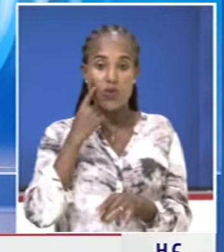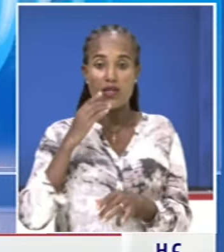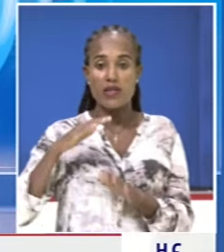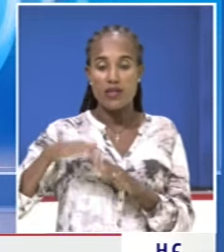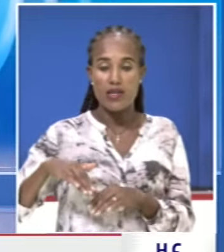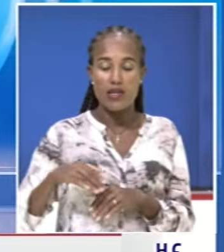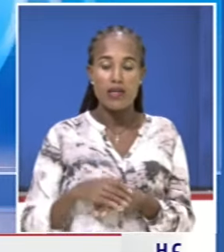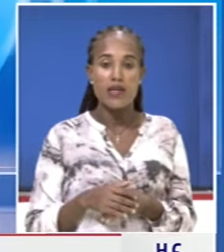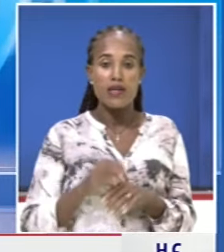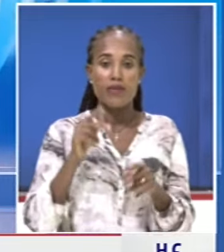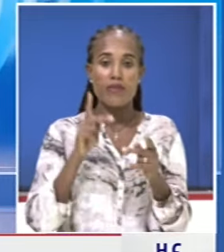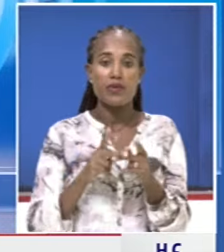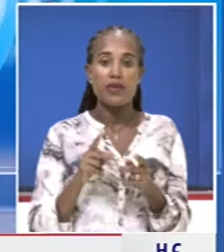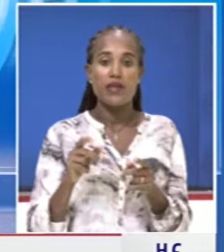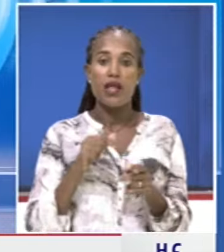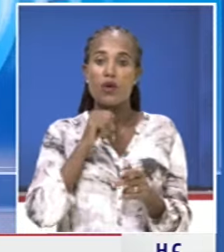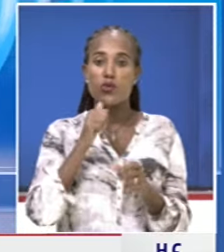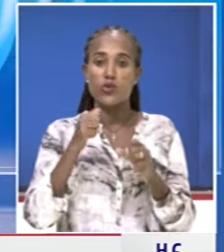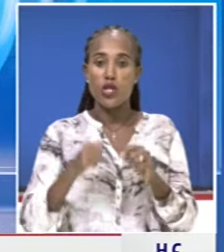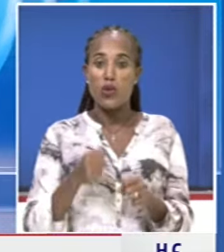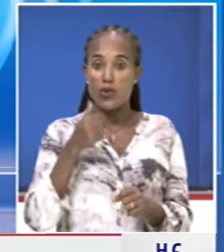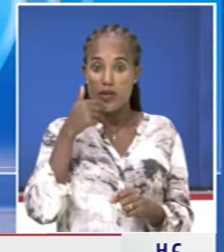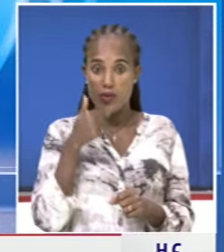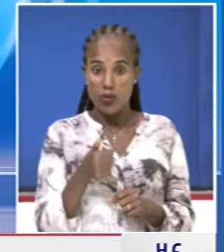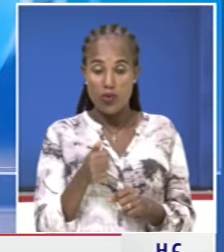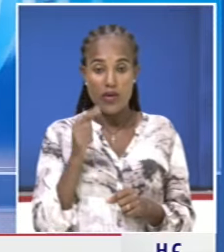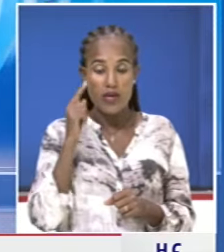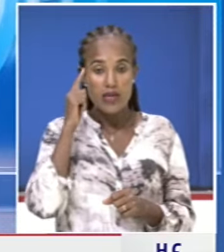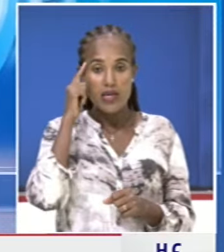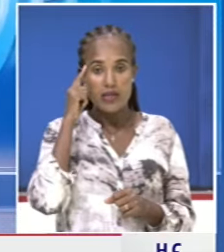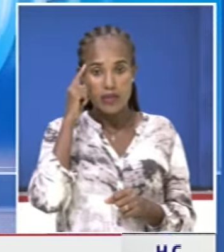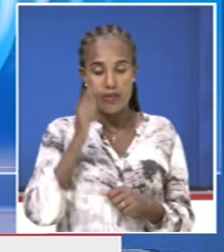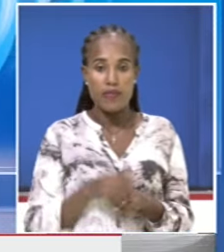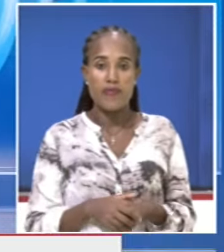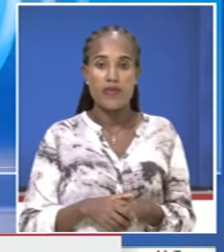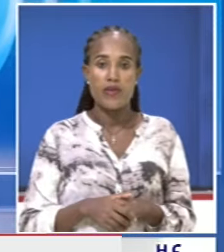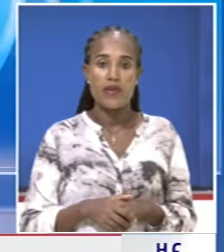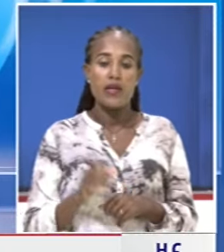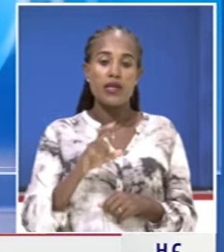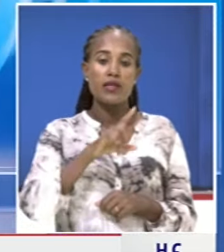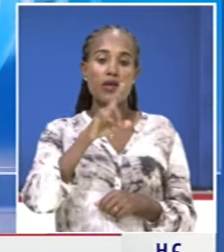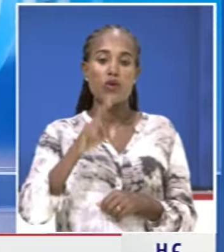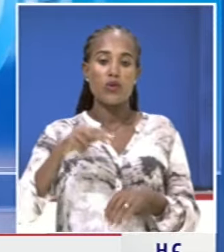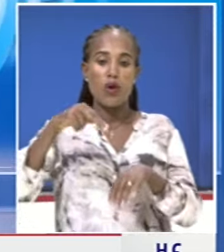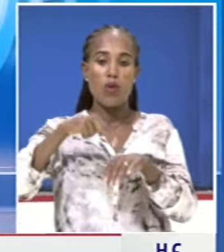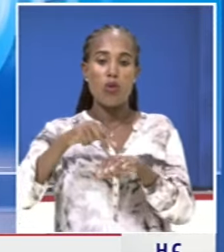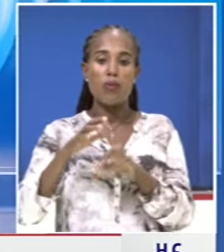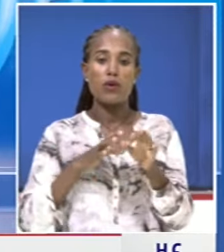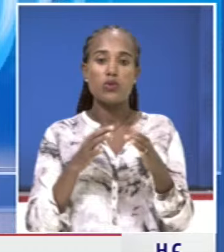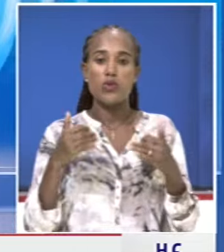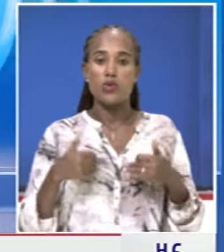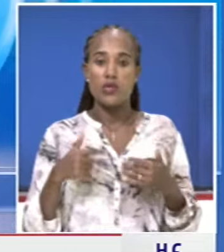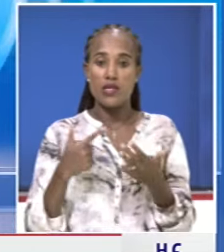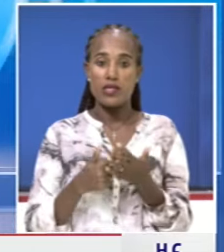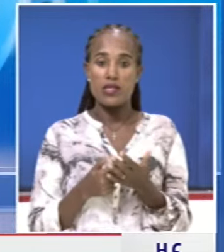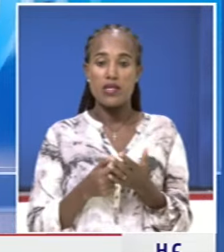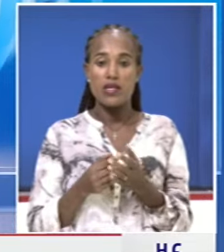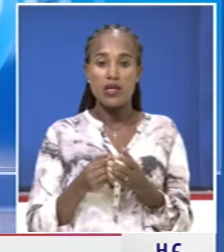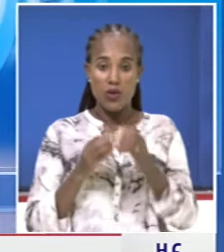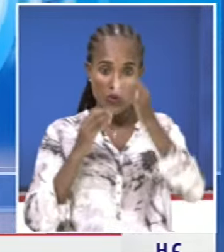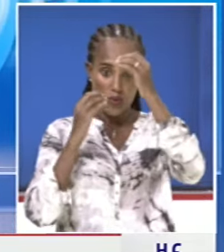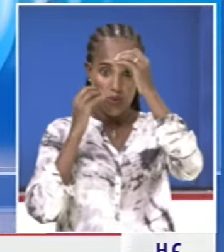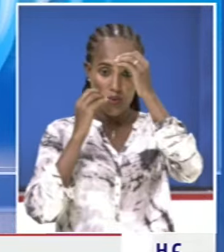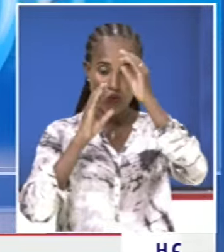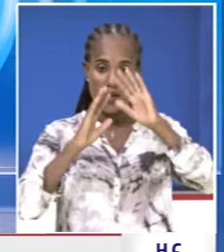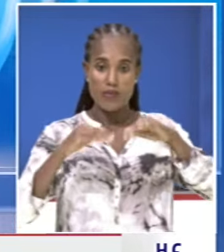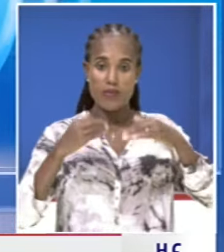እንኳን ኢፌክቲቭ ላይሆኑ ይችላሉ ተብሎ ከታሰበ የጠየቁት የአቋም መግለጫዎች አሉ። እነሱን ኮንፊርም ወይም ደግሞ